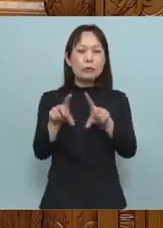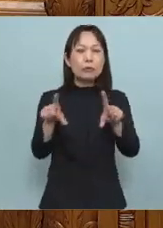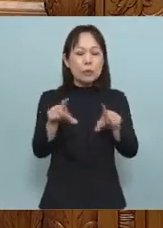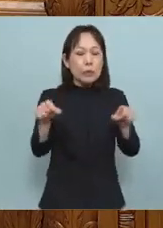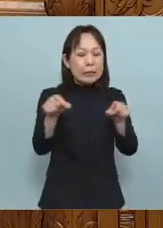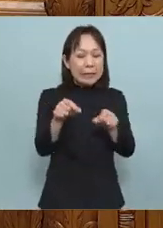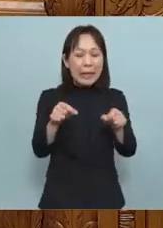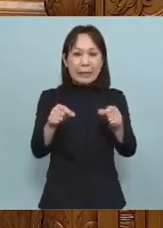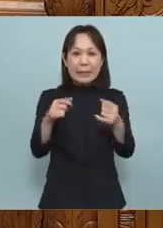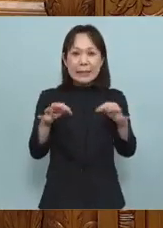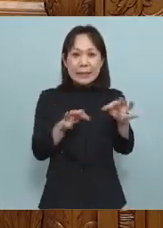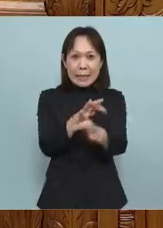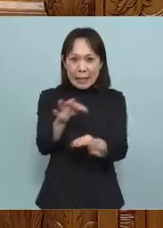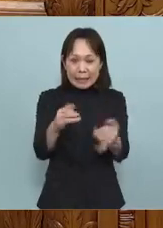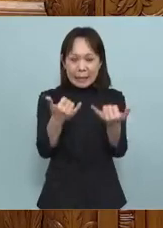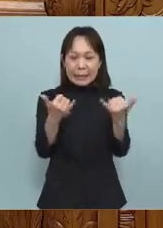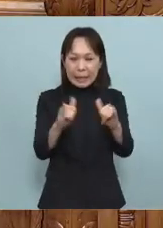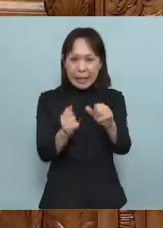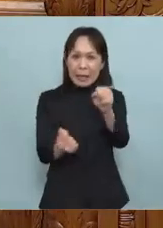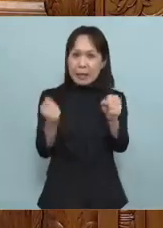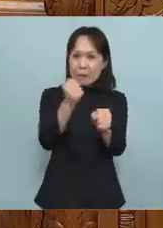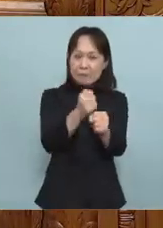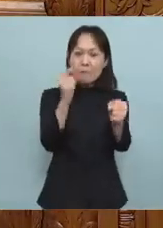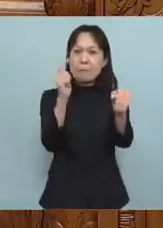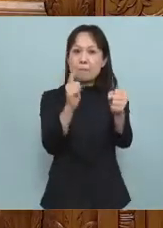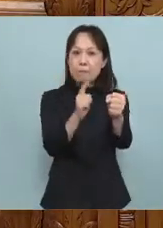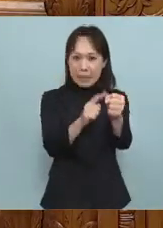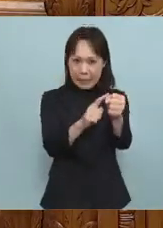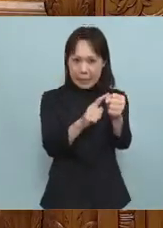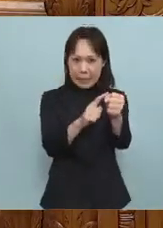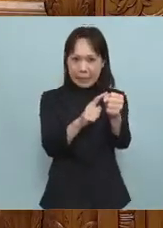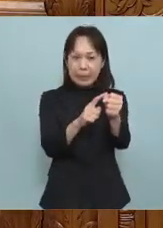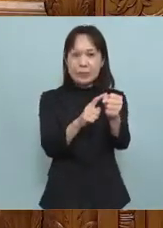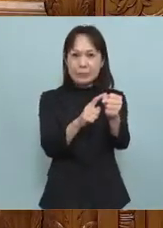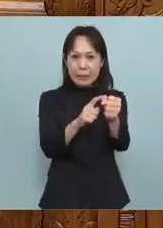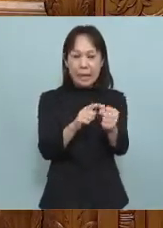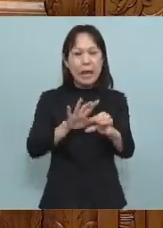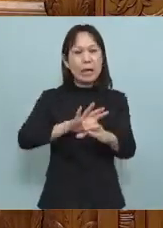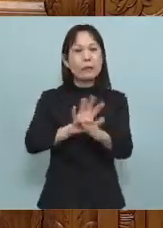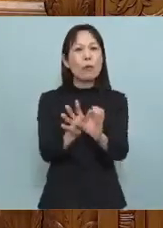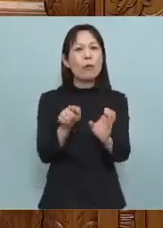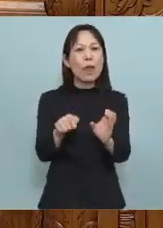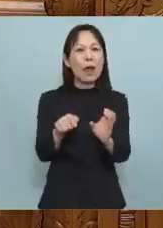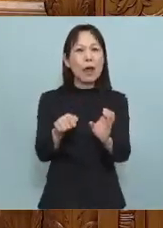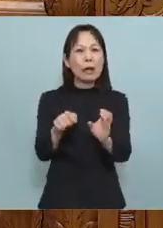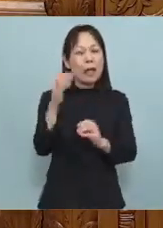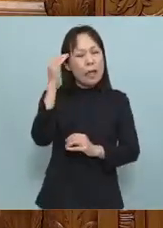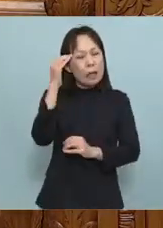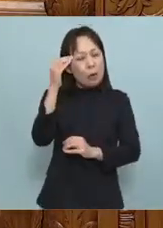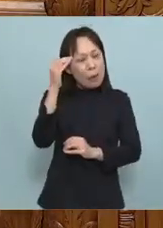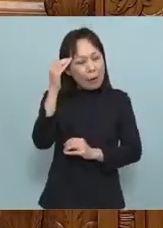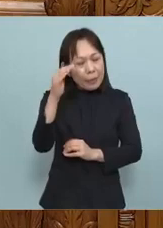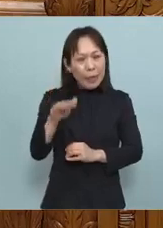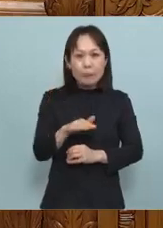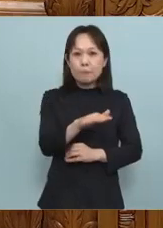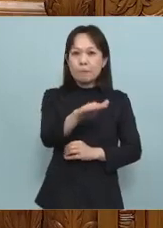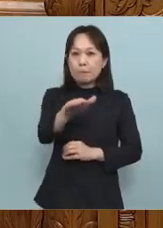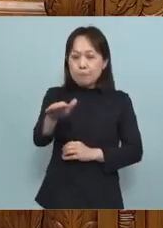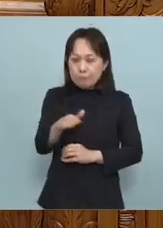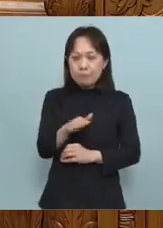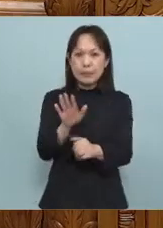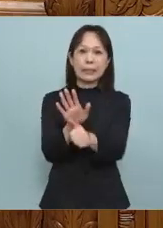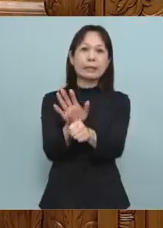社会活動を取り戻すまで、断固たる決意で、新型コロナでお困りの方の生活を支